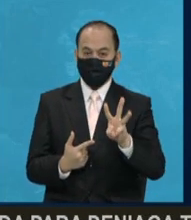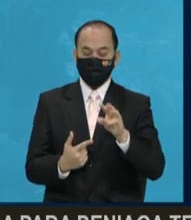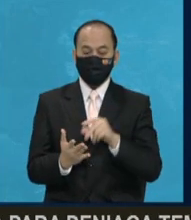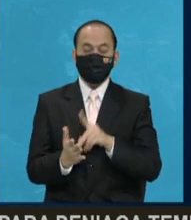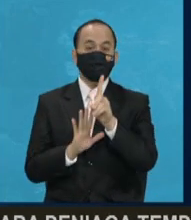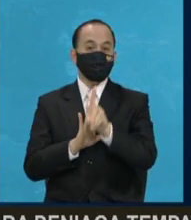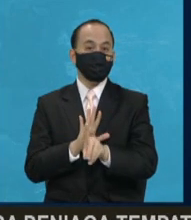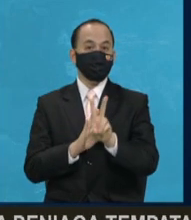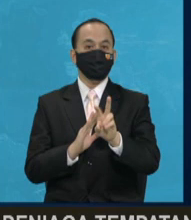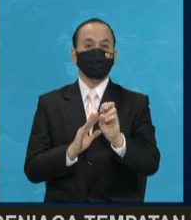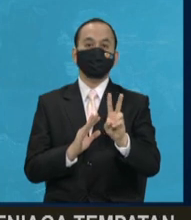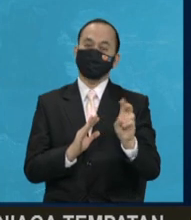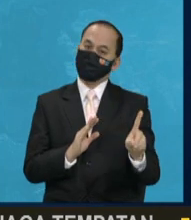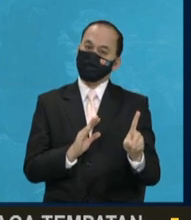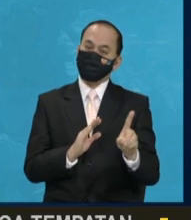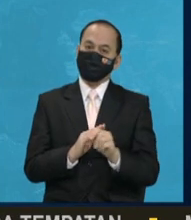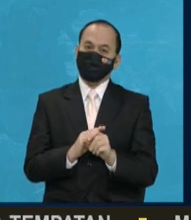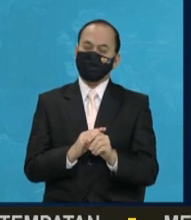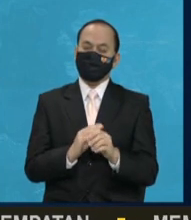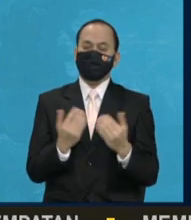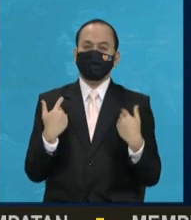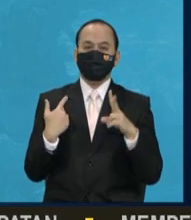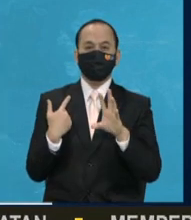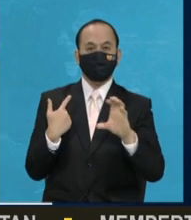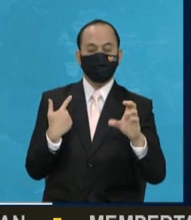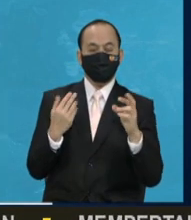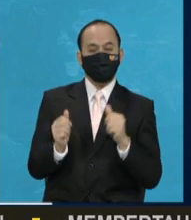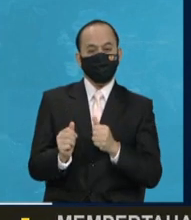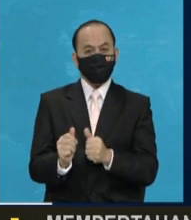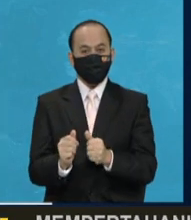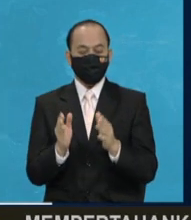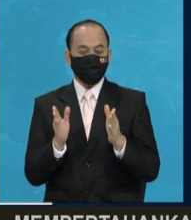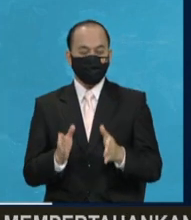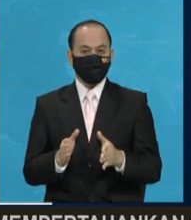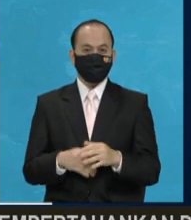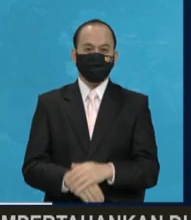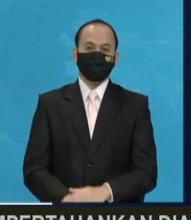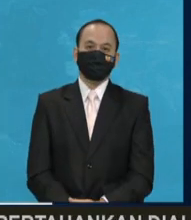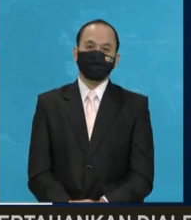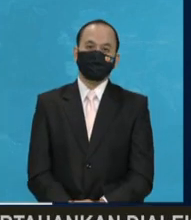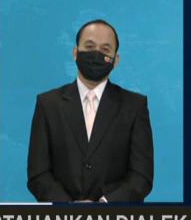26-12-2017 satu kira-kira 200 orang menyertai program ini